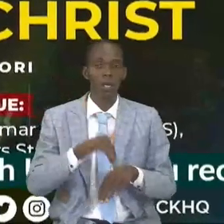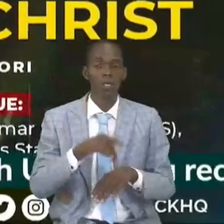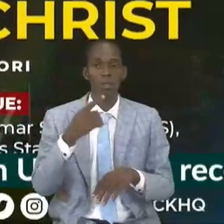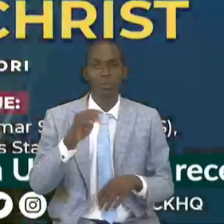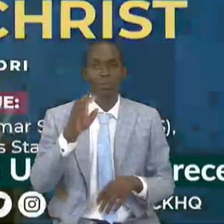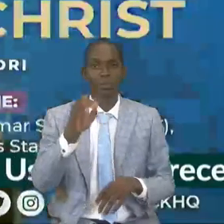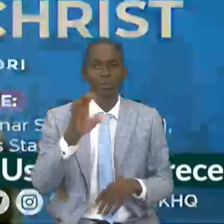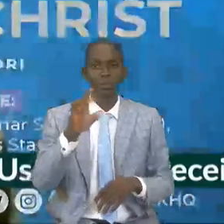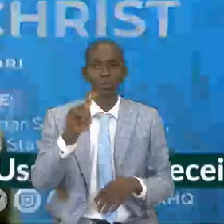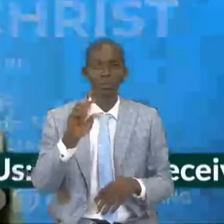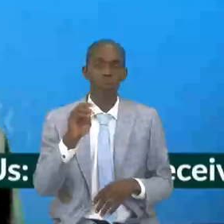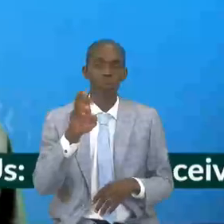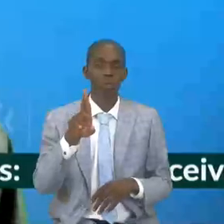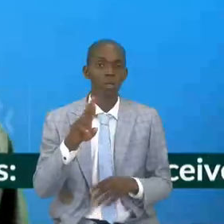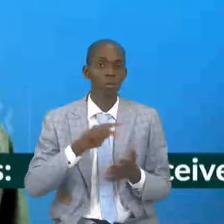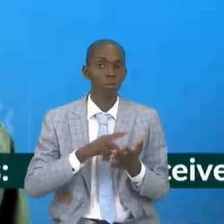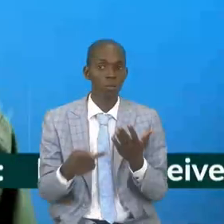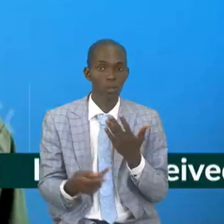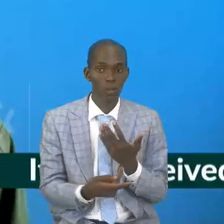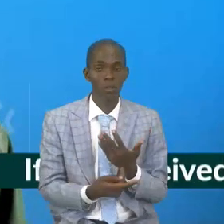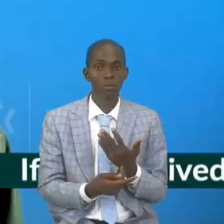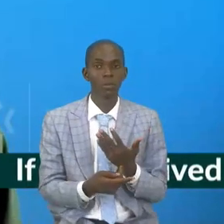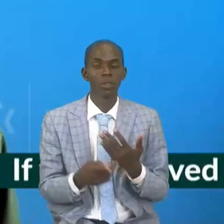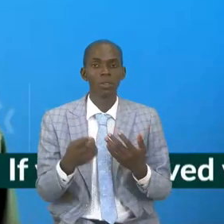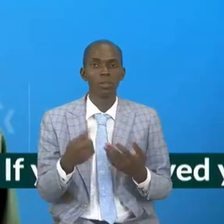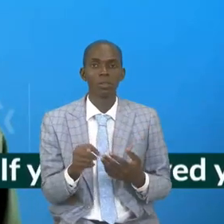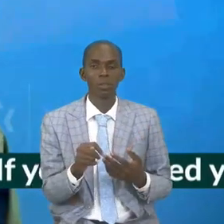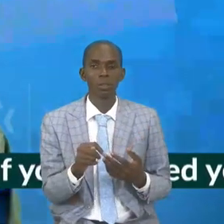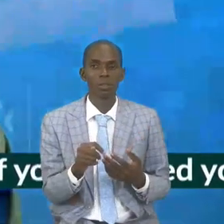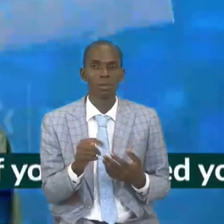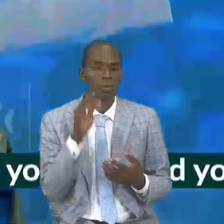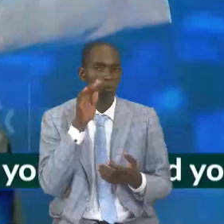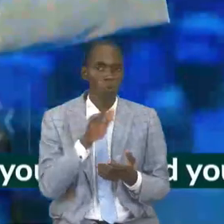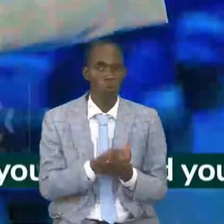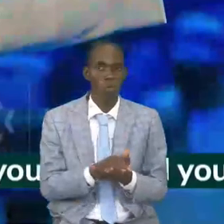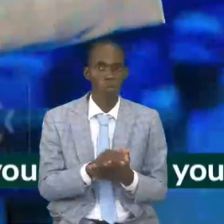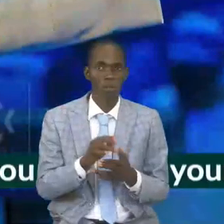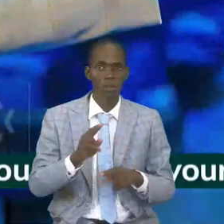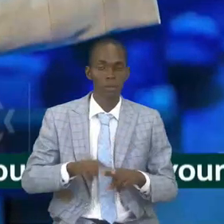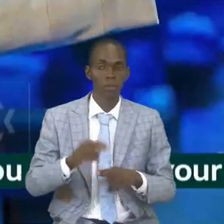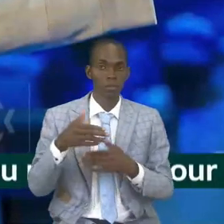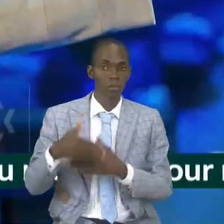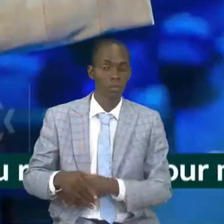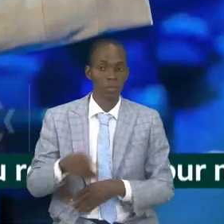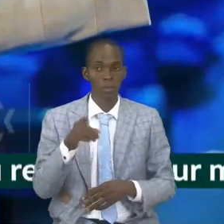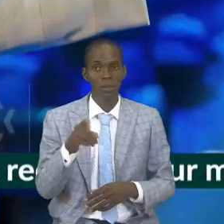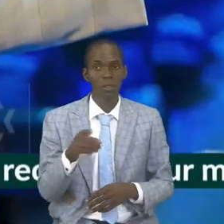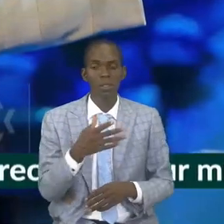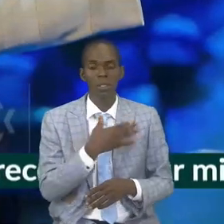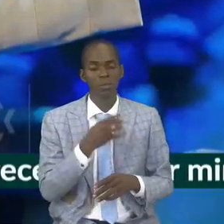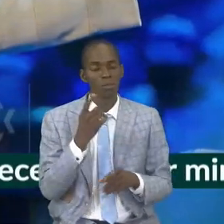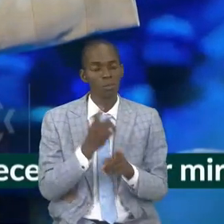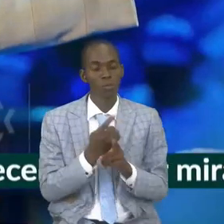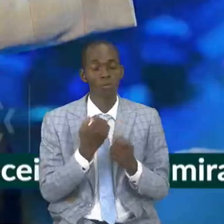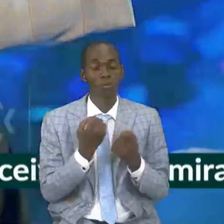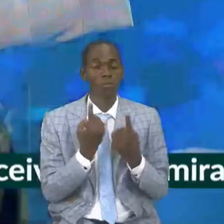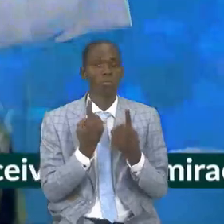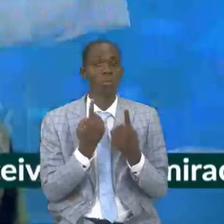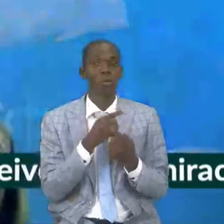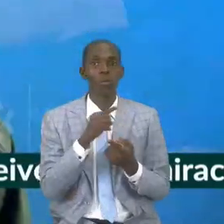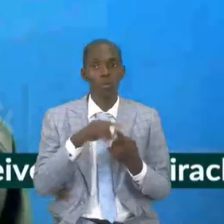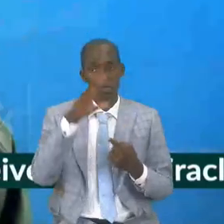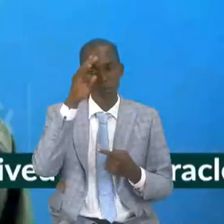d'octobre de JCK était venue. Ma femme était à côté de moi. Je me suis réveillé quand